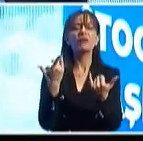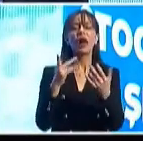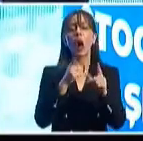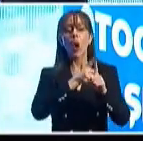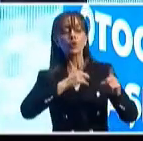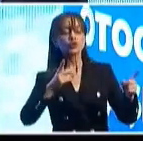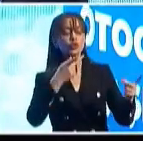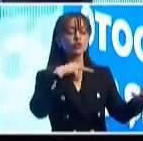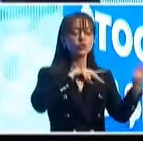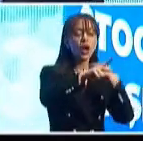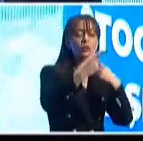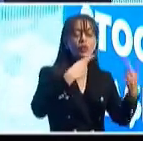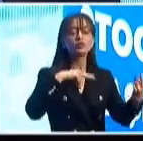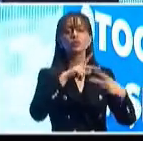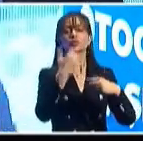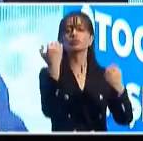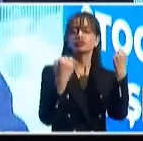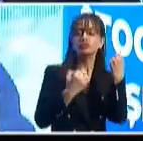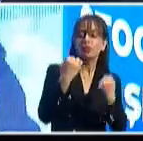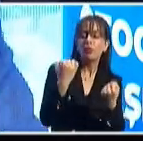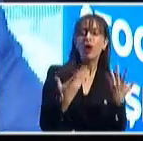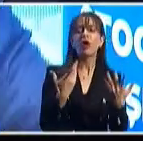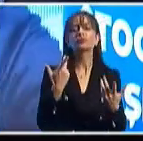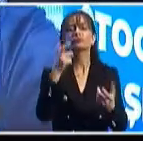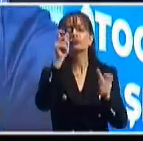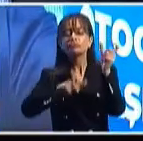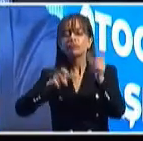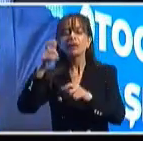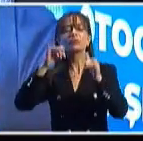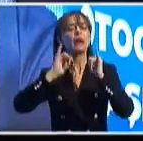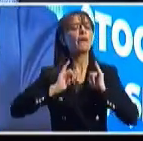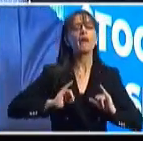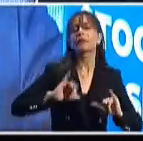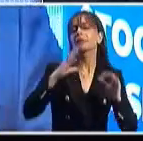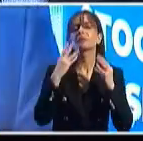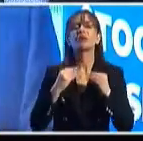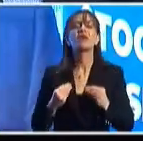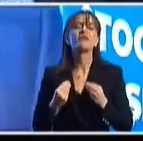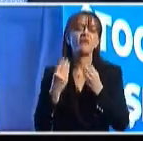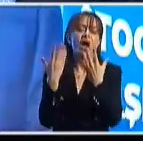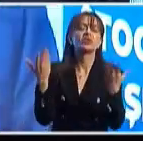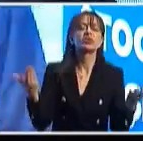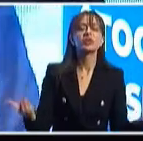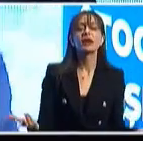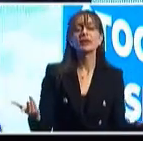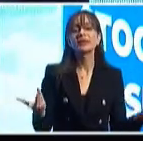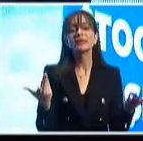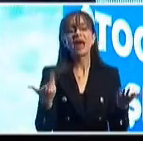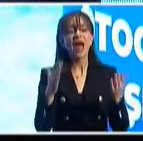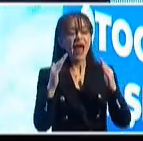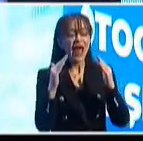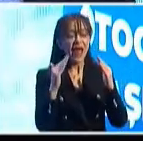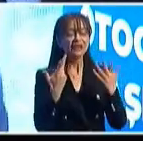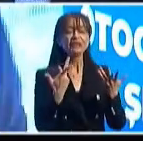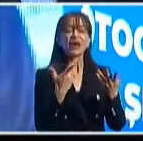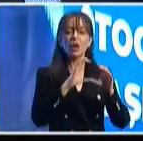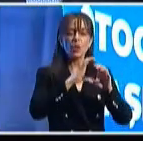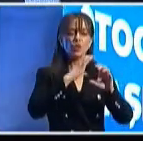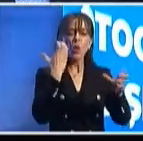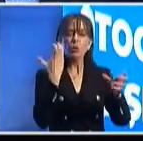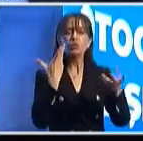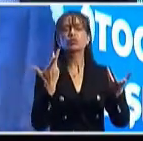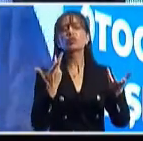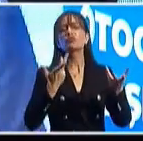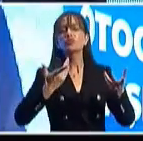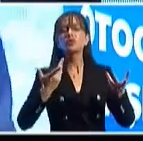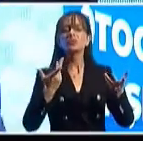ve şoförlerimizi de rahatlatmış olacağız. Toplu ulaşımla birlikte vatandaşımız evlerine kadar uzanabilecekler.